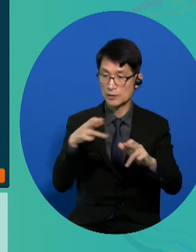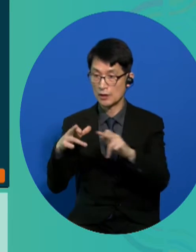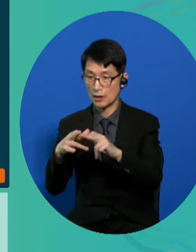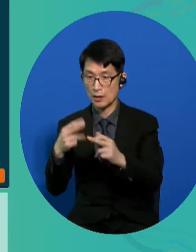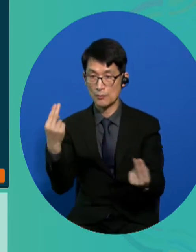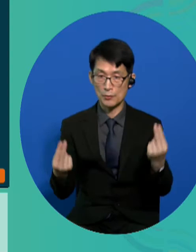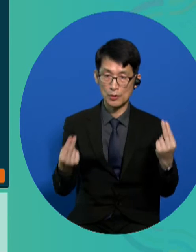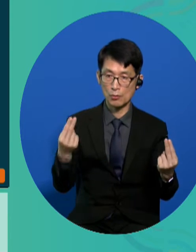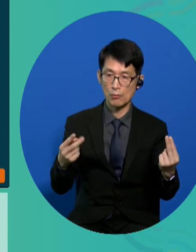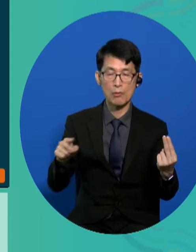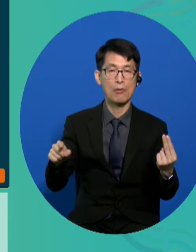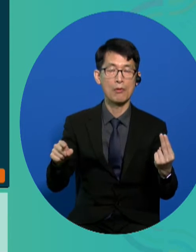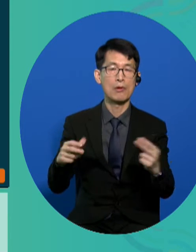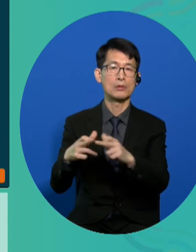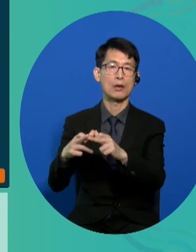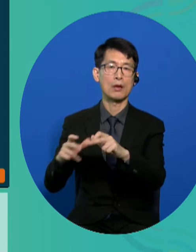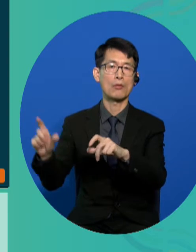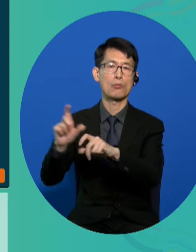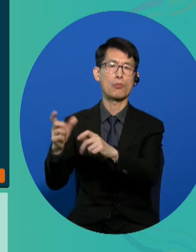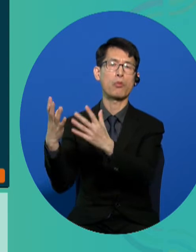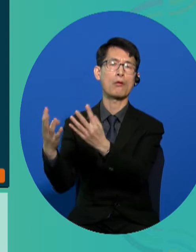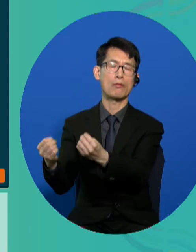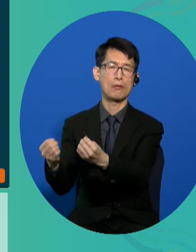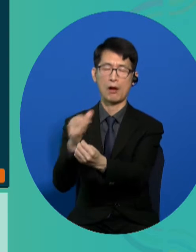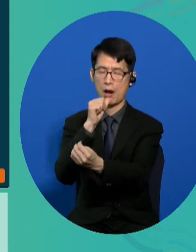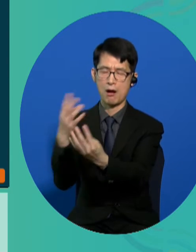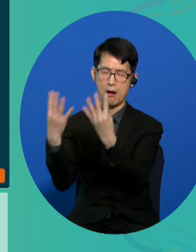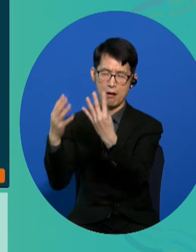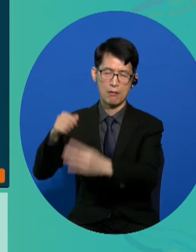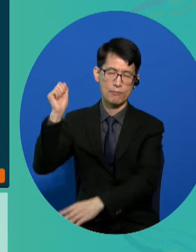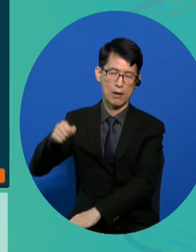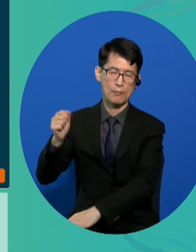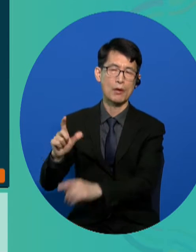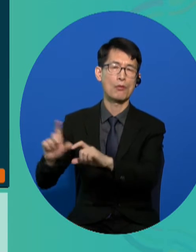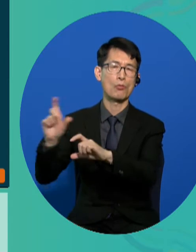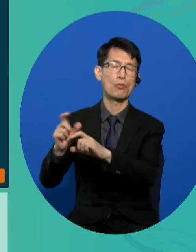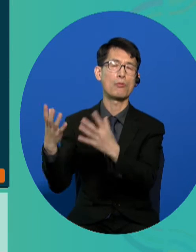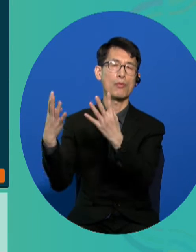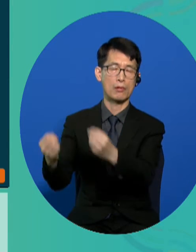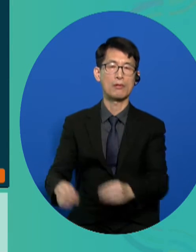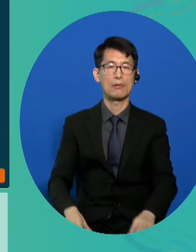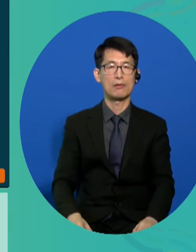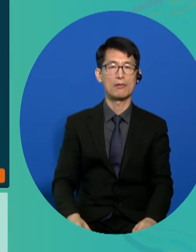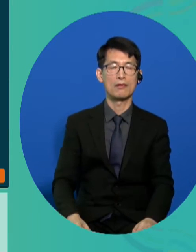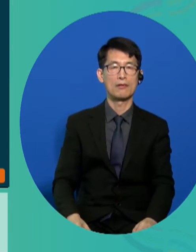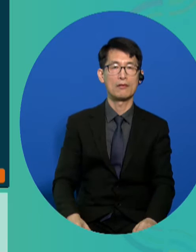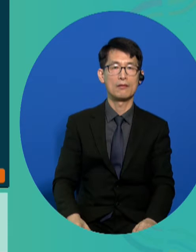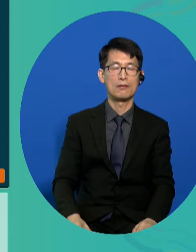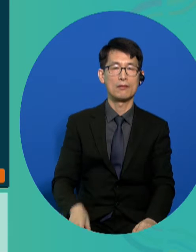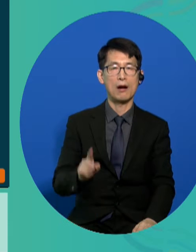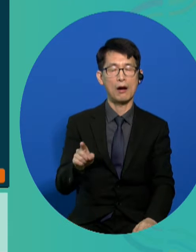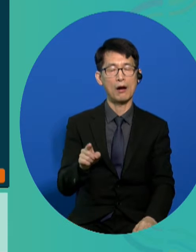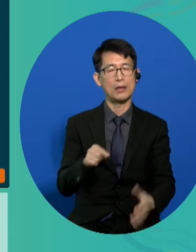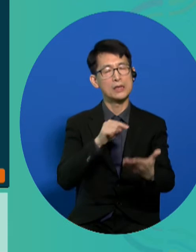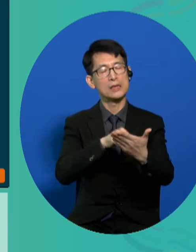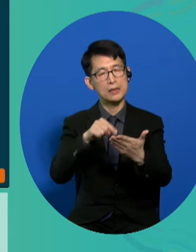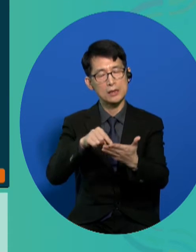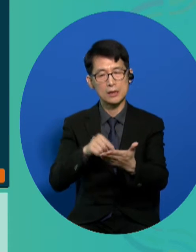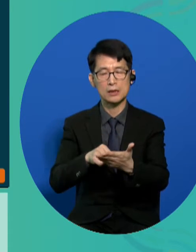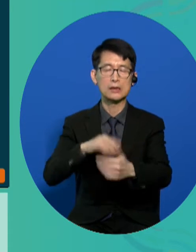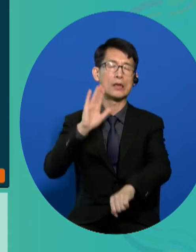법원과 사법 시스템의 디지털 전환에 대한 접근성은 장애인의 사법 결과에 매우 중요합니다.